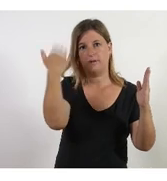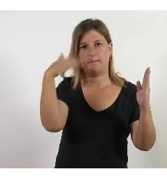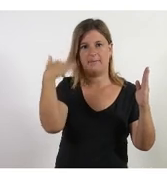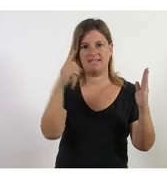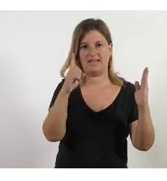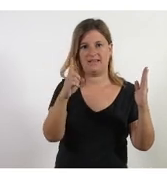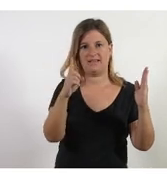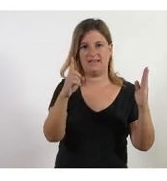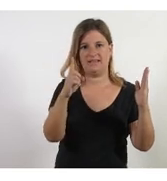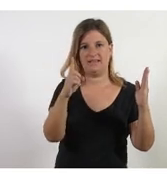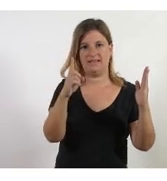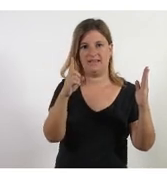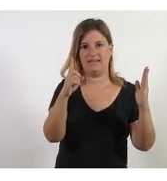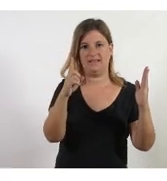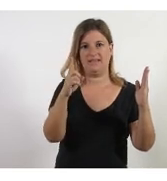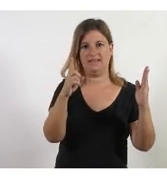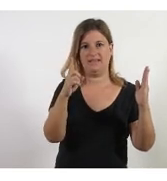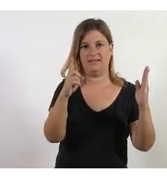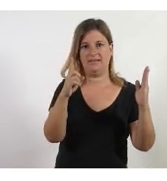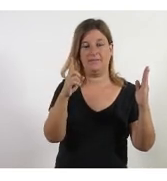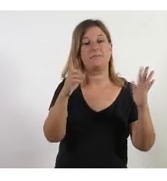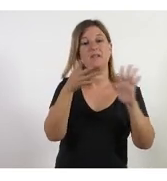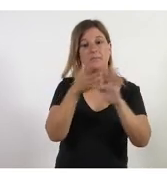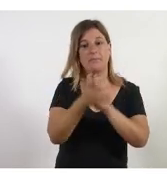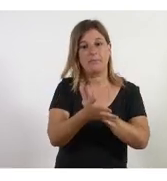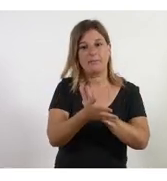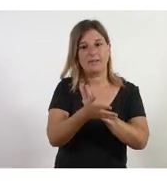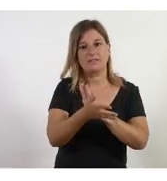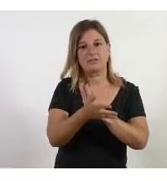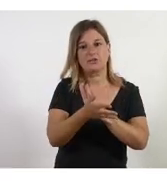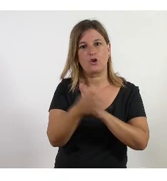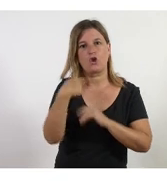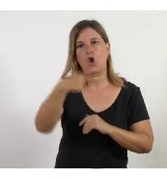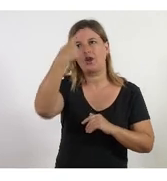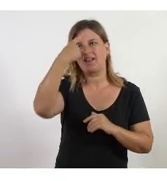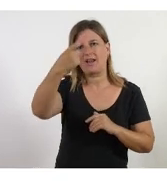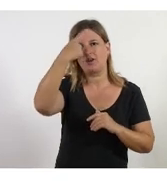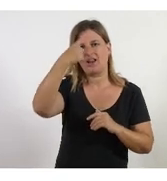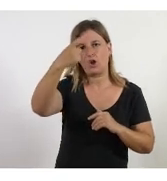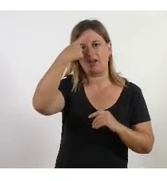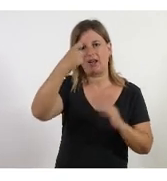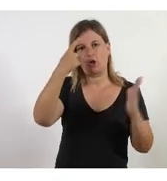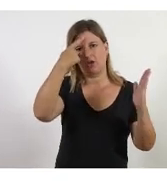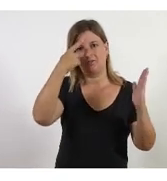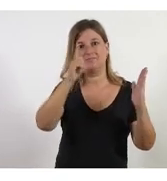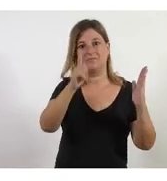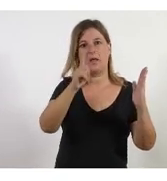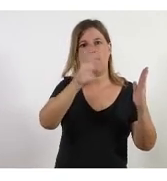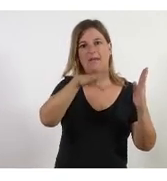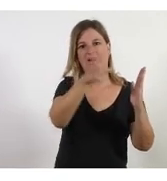I des d'aquí el que faig és abocar records del passat i els porto al